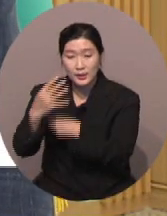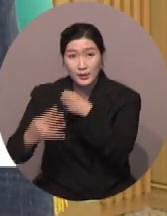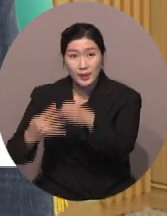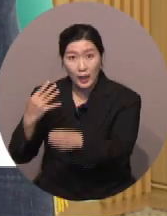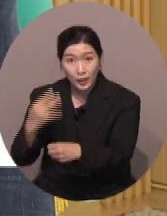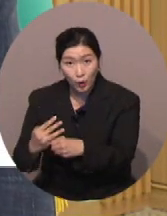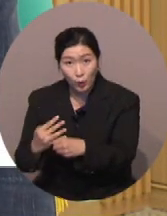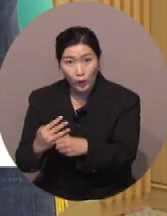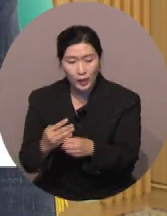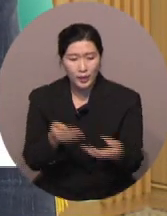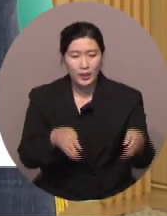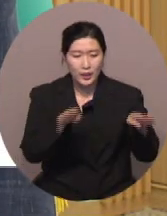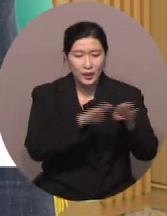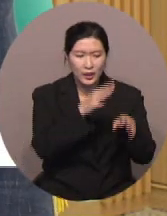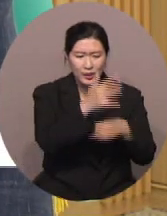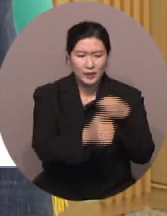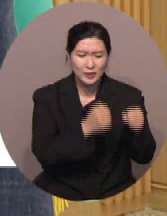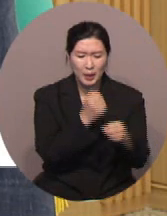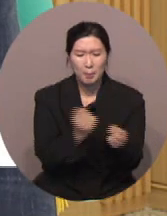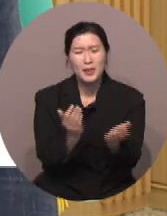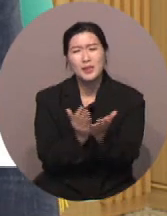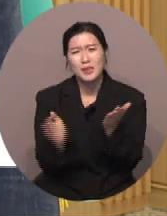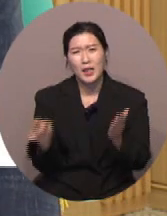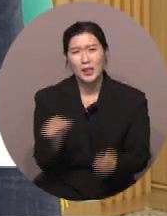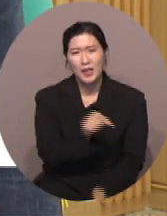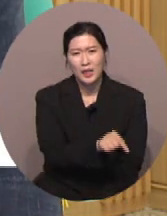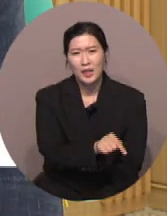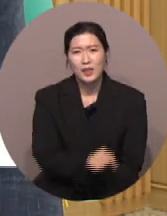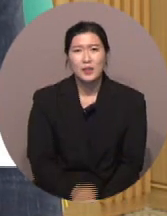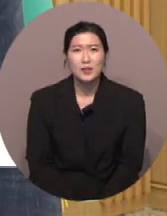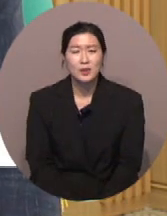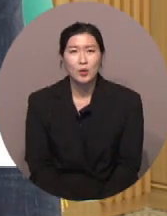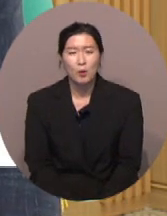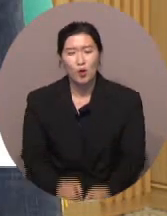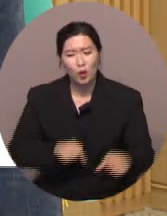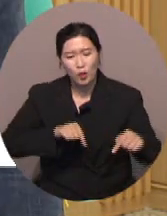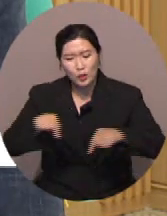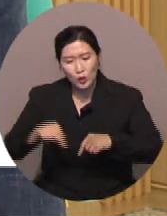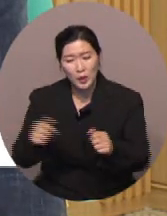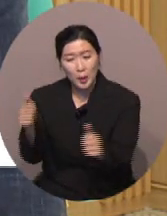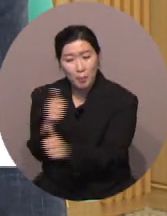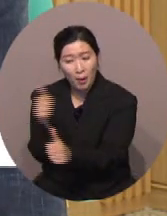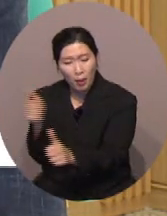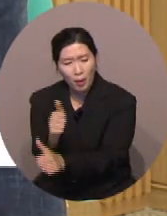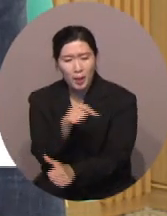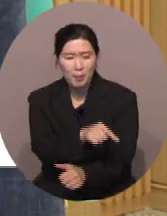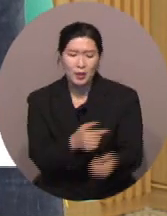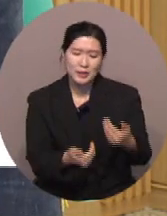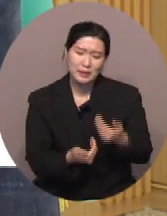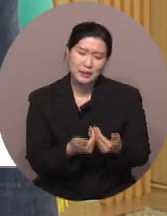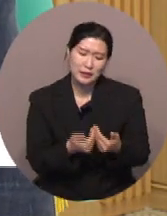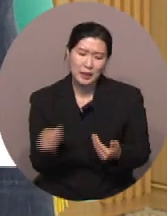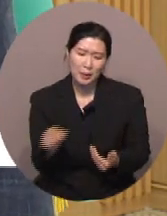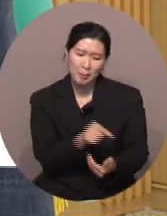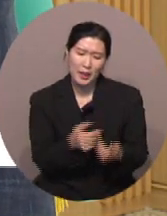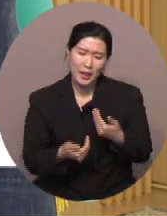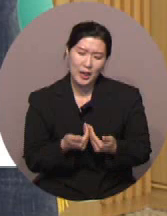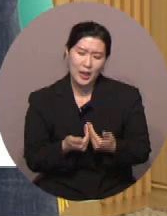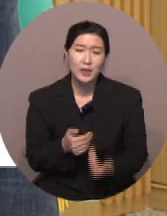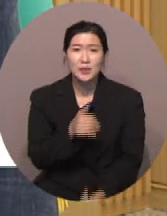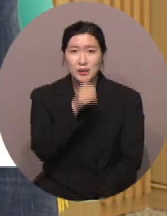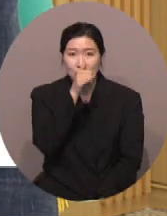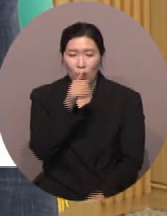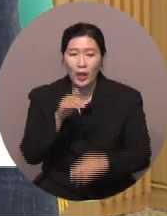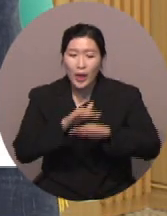기관장 의 임기가 엇박자를 남 으로서 시장이 바뀔 때마다 혼란이 있고 그랬다는 갈등이 있기 때문에 이것을